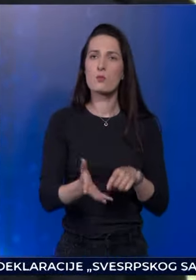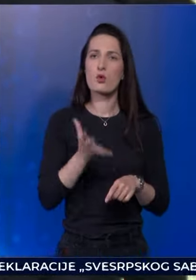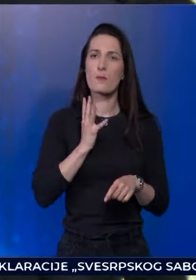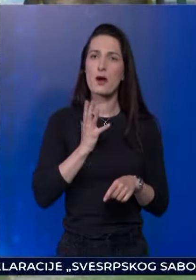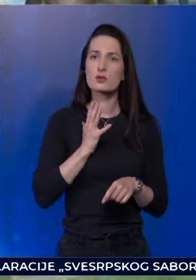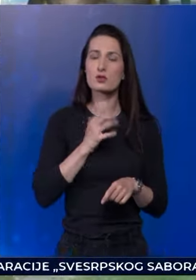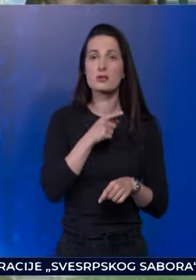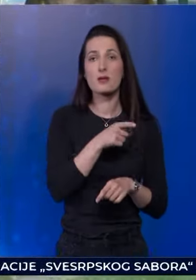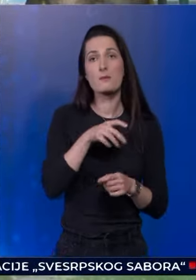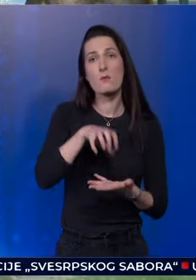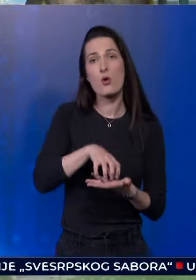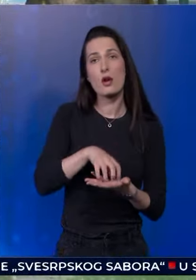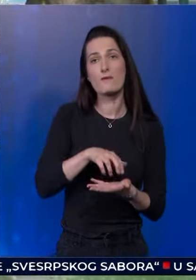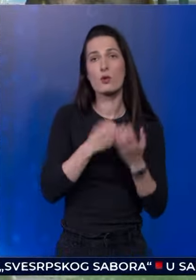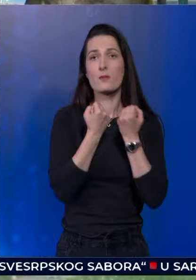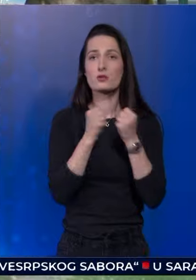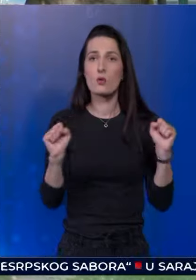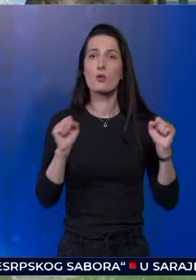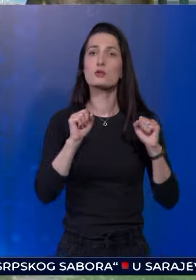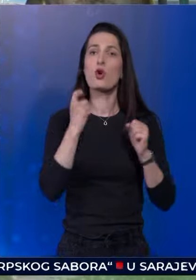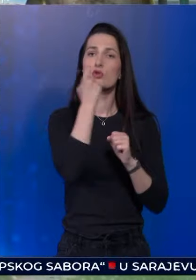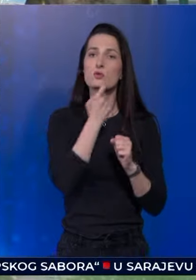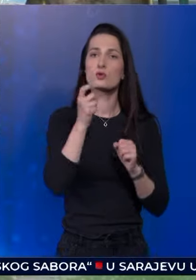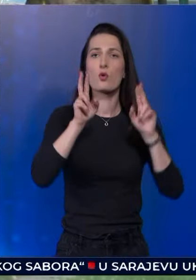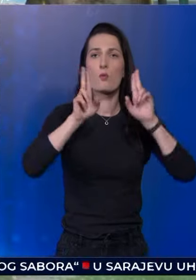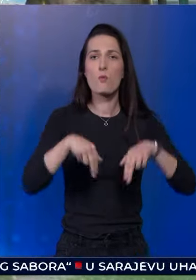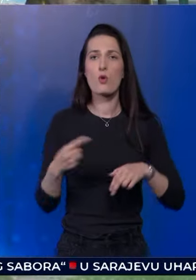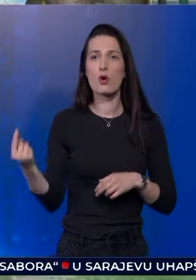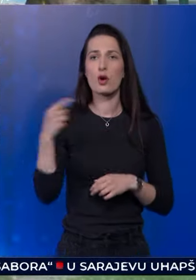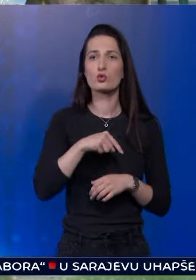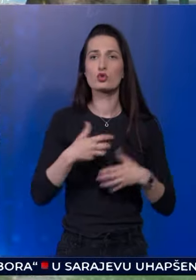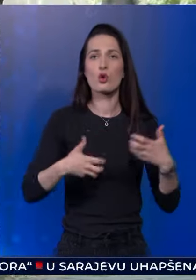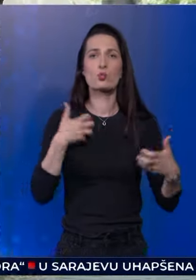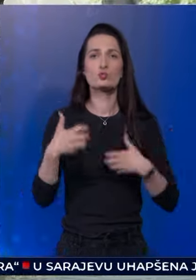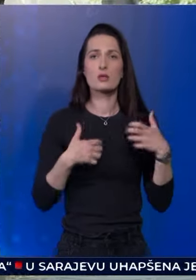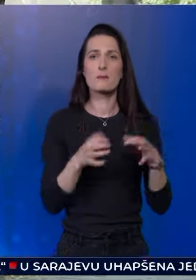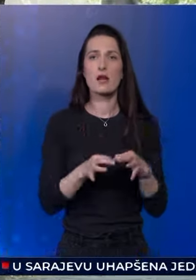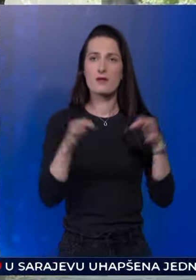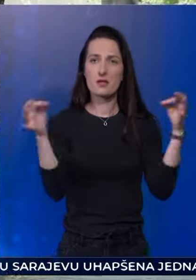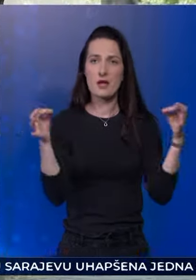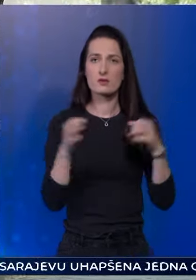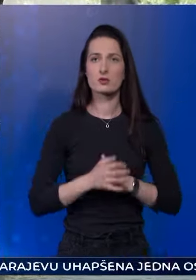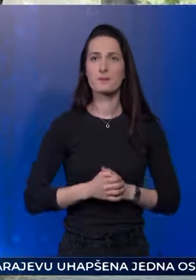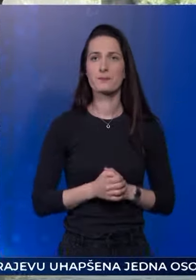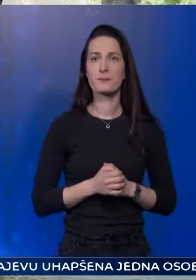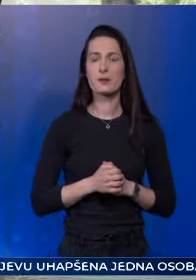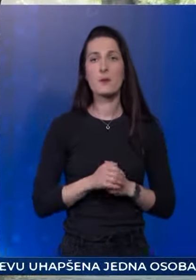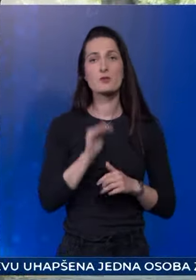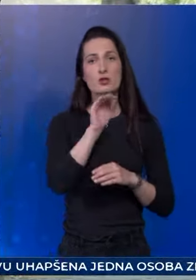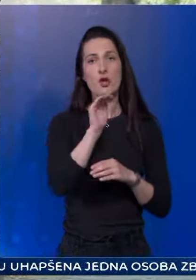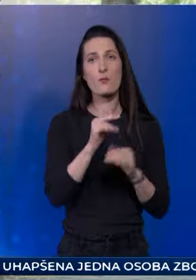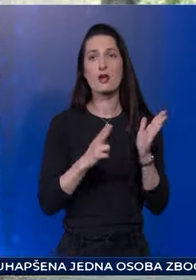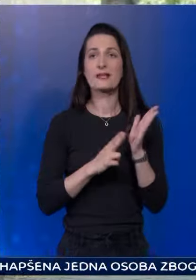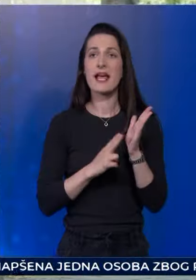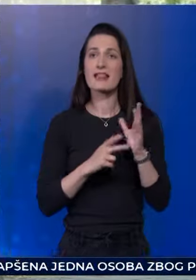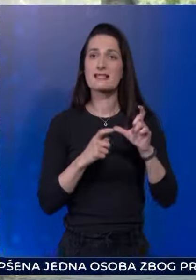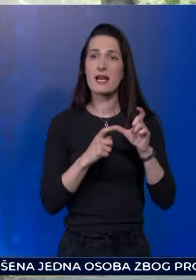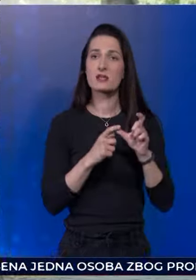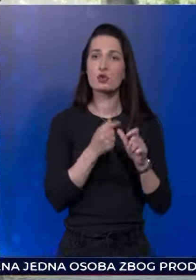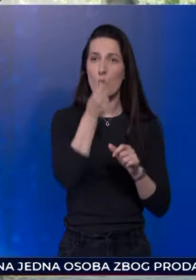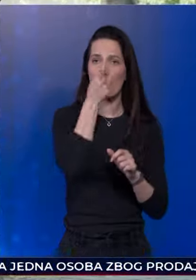i zbog opasnosti da bi boravkom na slobodi osumnjičenog moglo doći do uznemirenja javnosti. Podsjećamo,